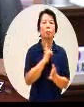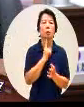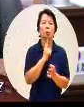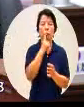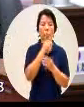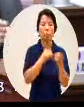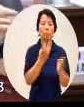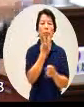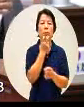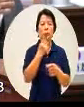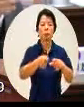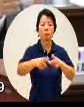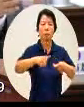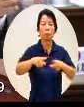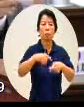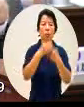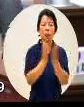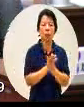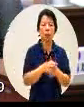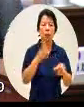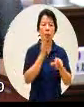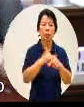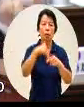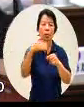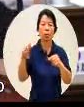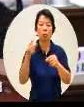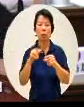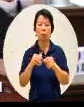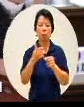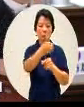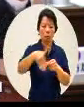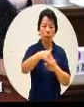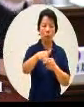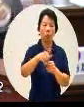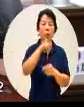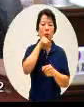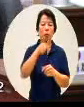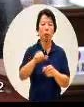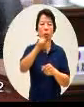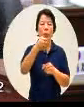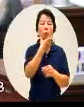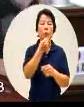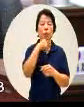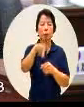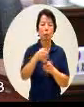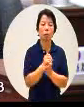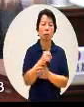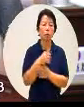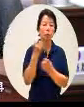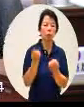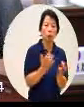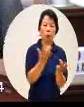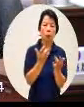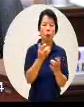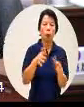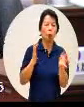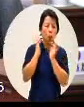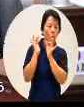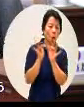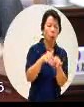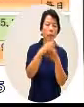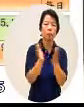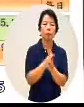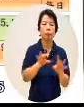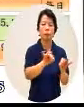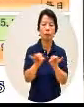我們的中央公園在中山路跟五福路的中央公園高雄市最繁榮的公園他的土地面積十二公